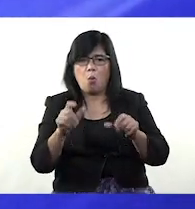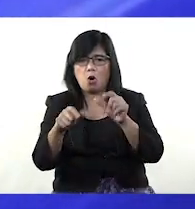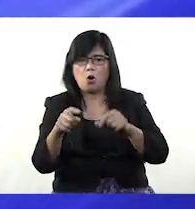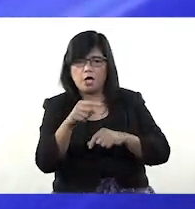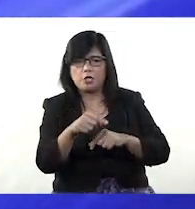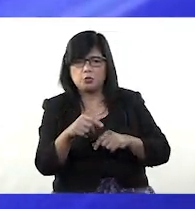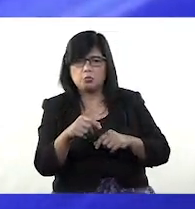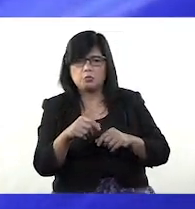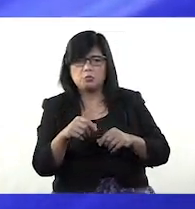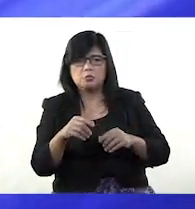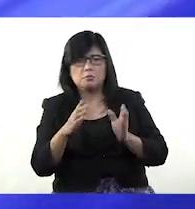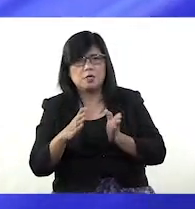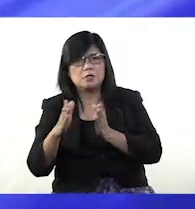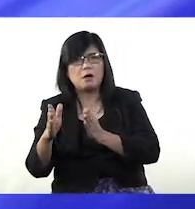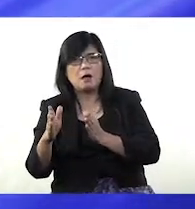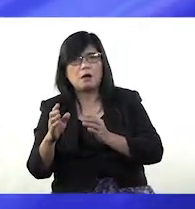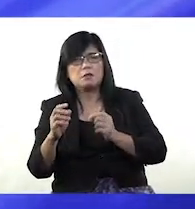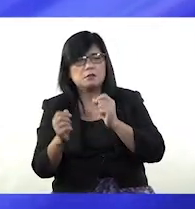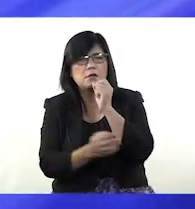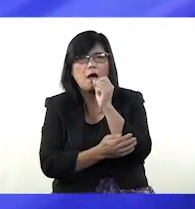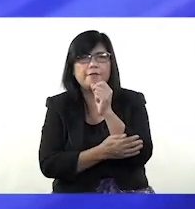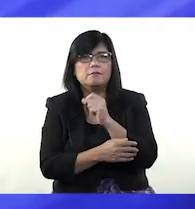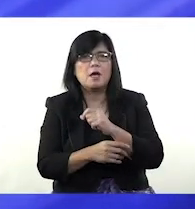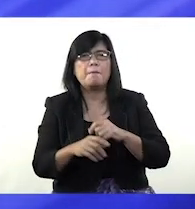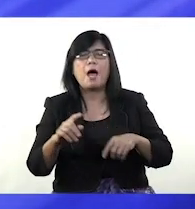lari Meninggalkan kau nah ini yang perlu kita perjuangkan tetap